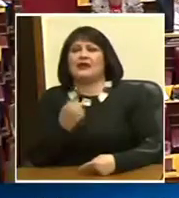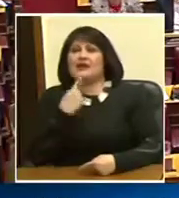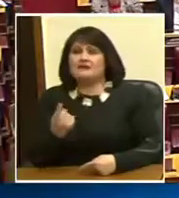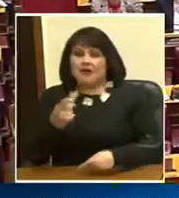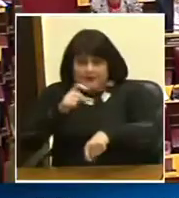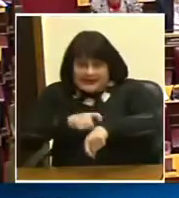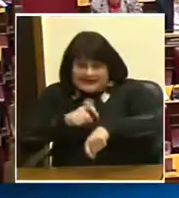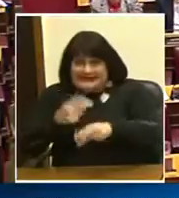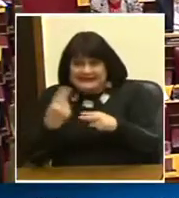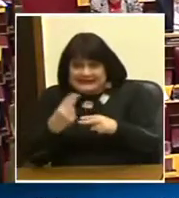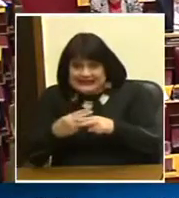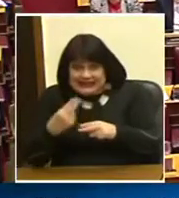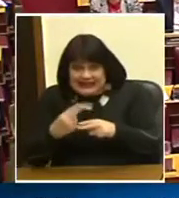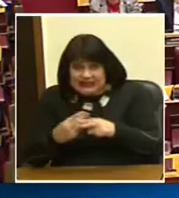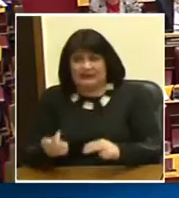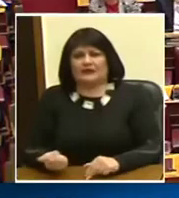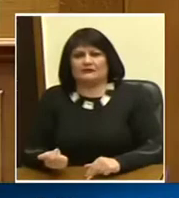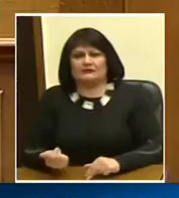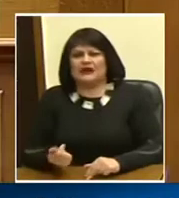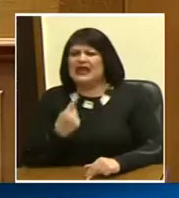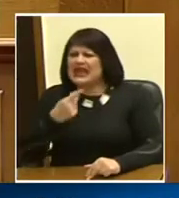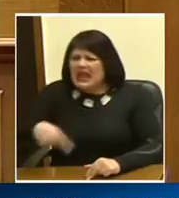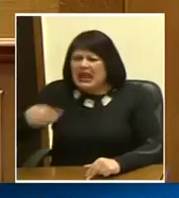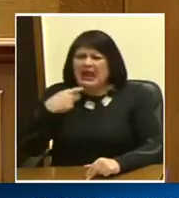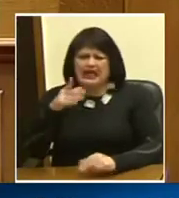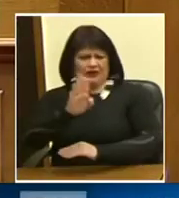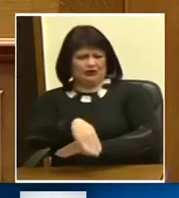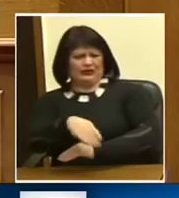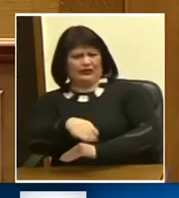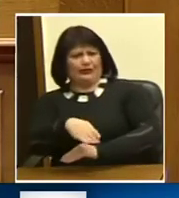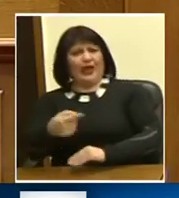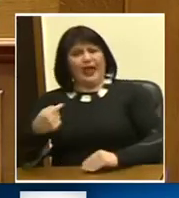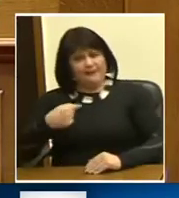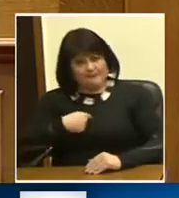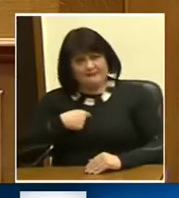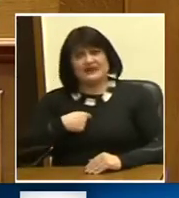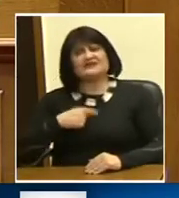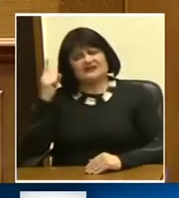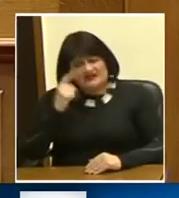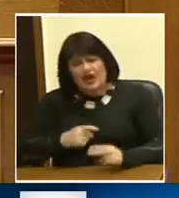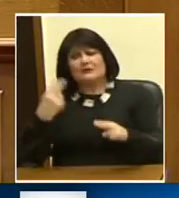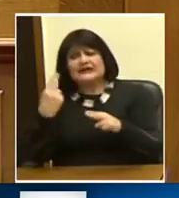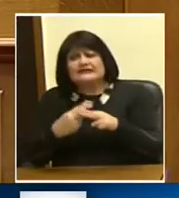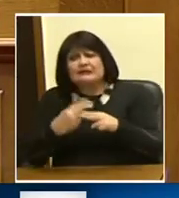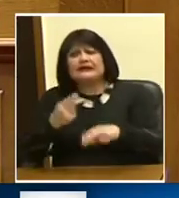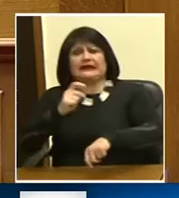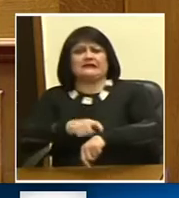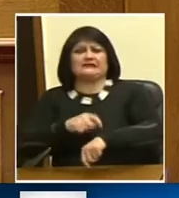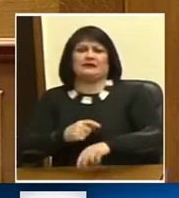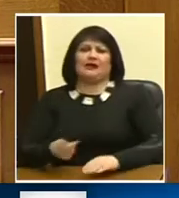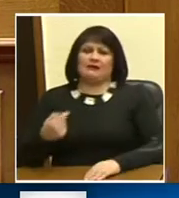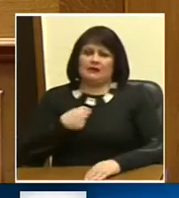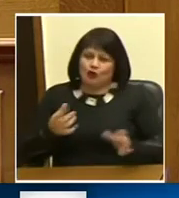Και απαξιώστε τη όσο θέλετε. Εμείς και αυτοί ξέρουν. Είχα την τύχη